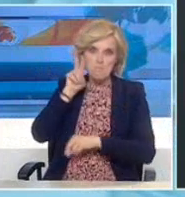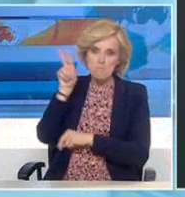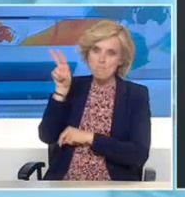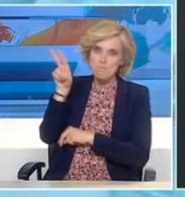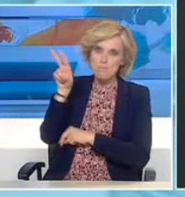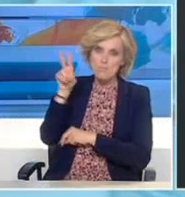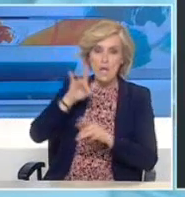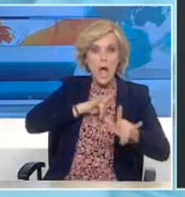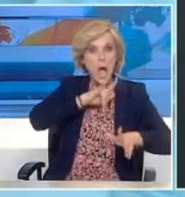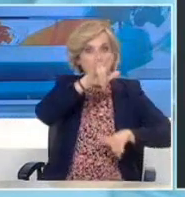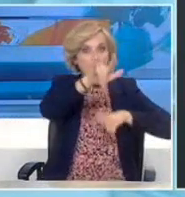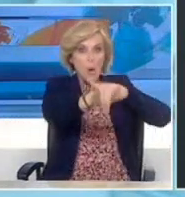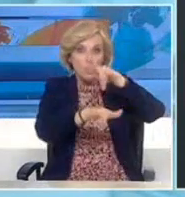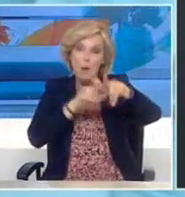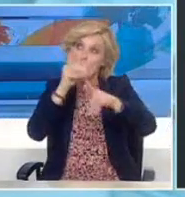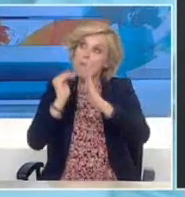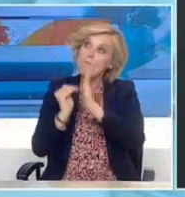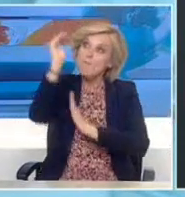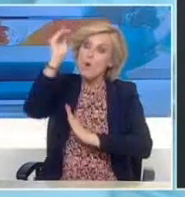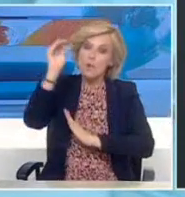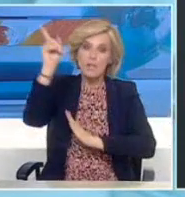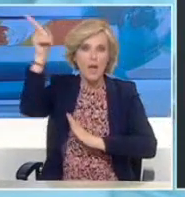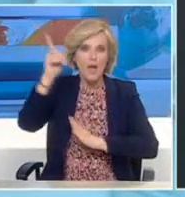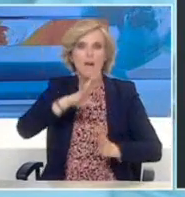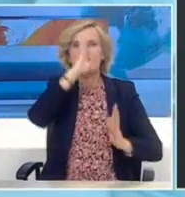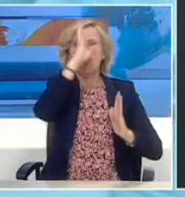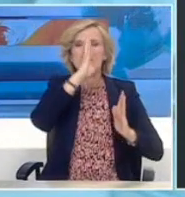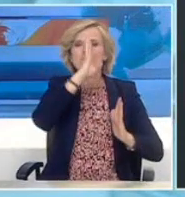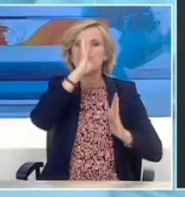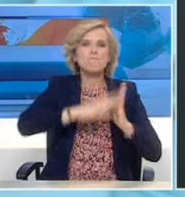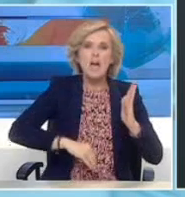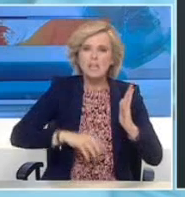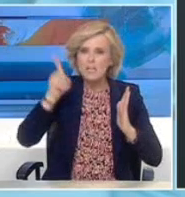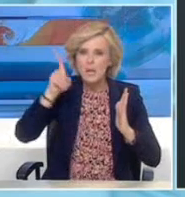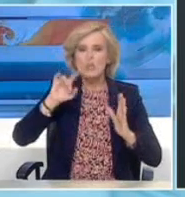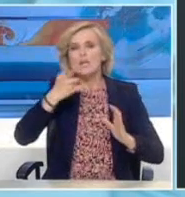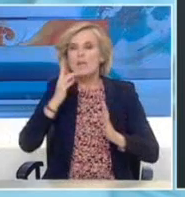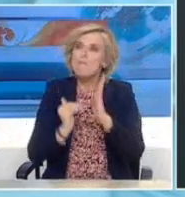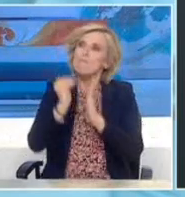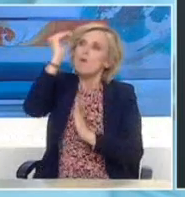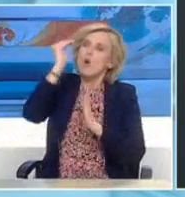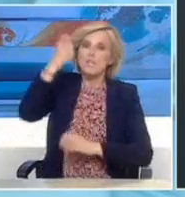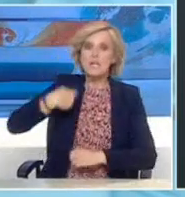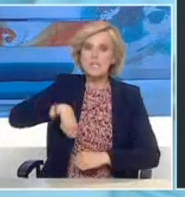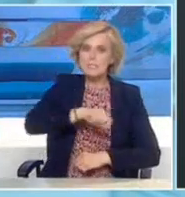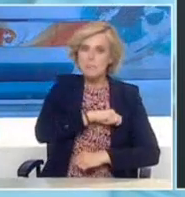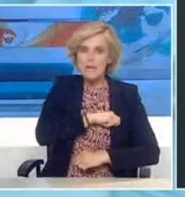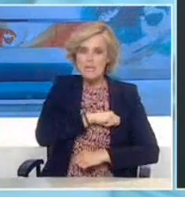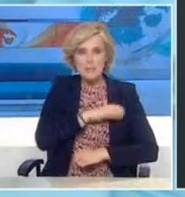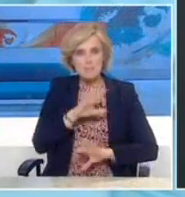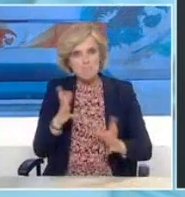δύο πτήσεις προερχόμενοι είτε από τη Βαρκελόνη είτε από χώρες, από πόλεις βόρειες οι οποίες έρχονταν μέσω